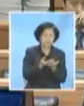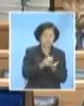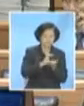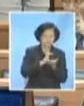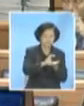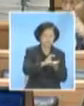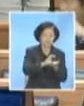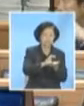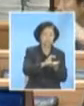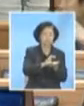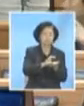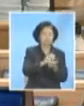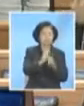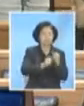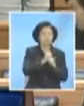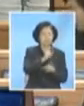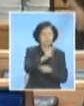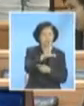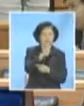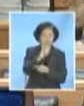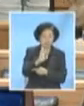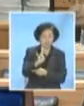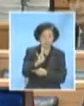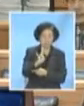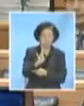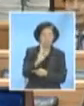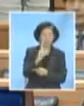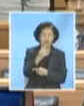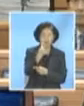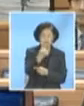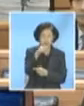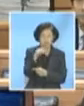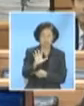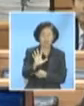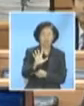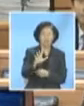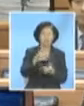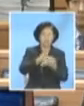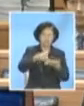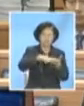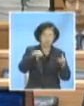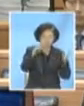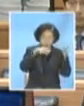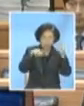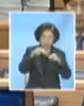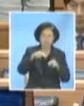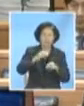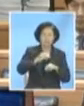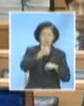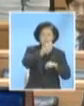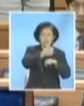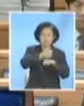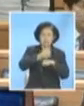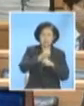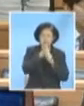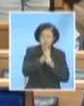ปประจำปีงบประมาณ2557นะครับในข้อที่ 1.5 แผนงานดูแลผู้สูงอายุเด็กสตรี